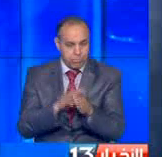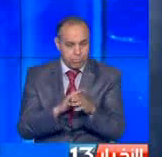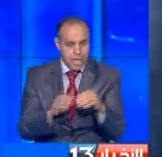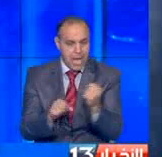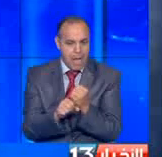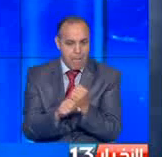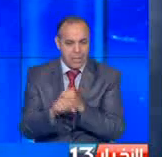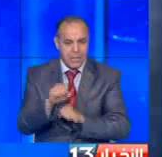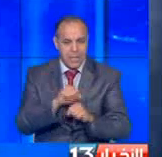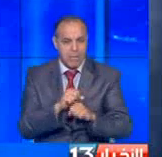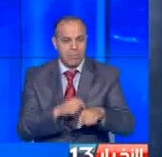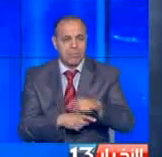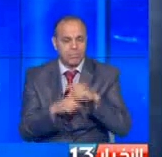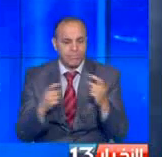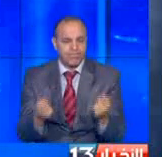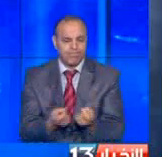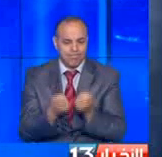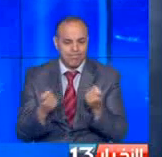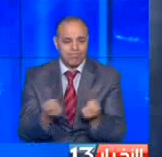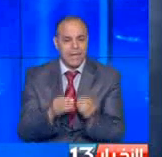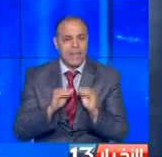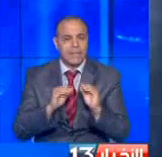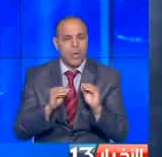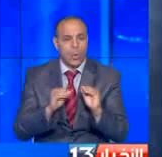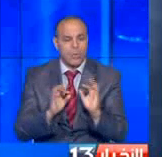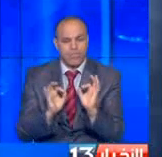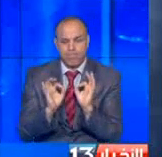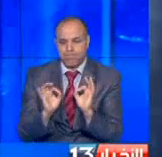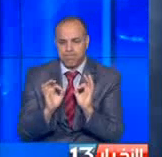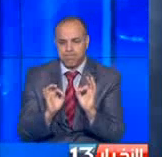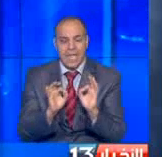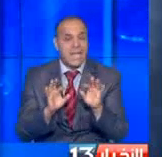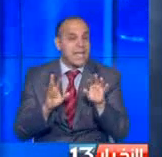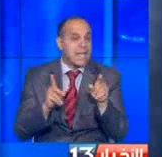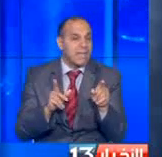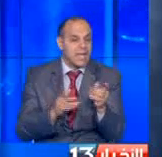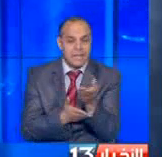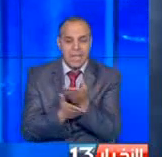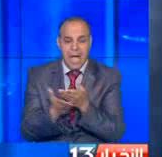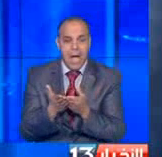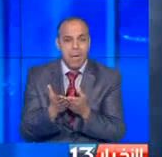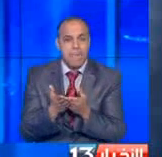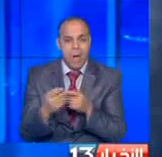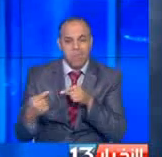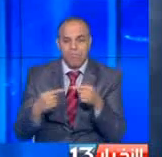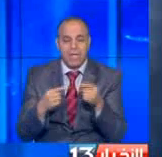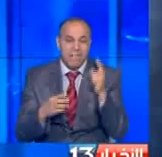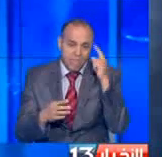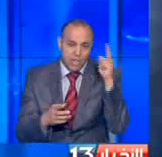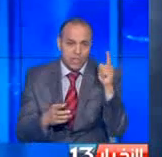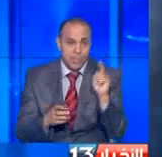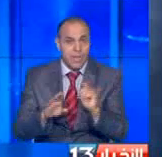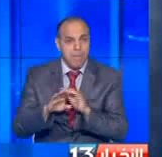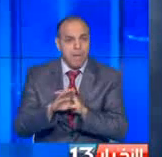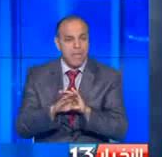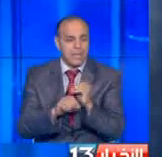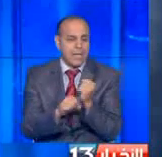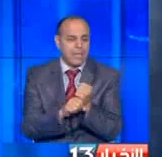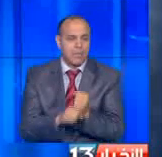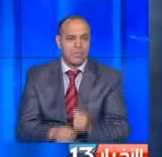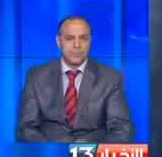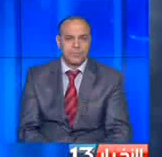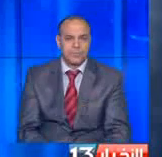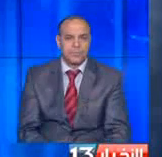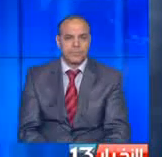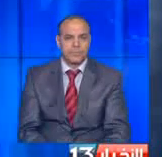اعماله بتنظيم دوره تدريبيه لتكوين المحكمين في كيفيه التعامل مع النزاعات في مجال الاستثمار